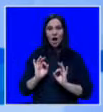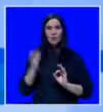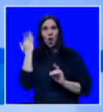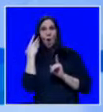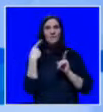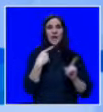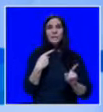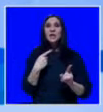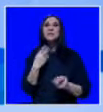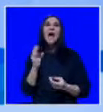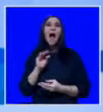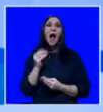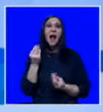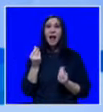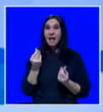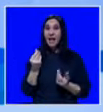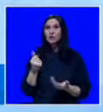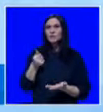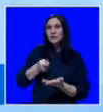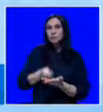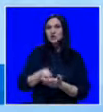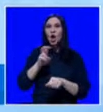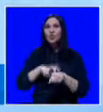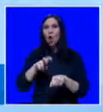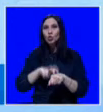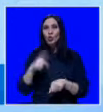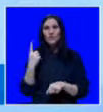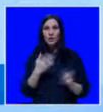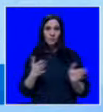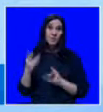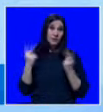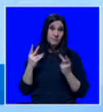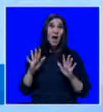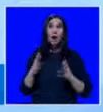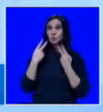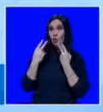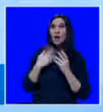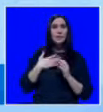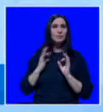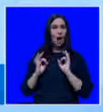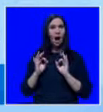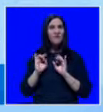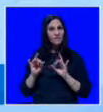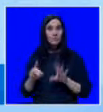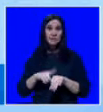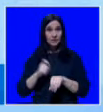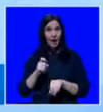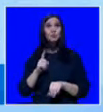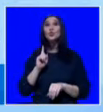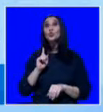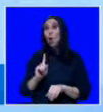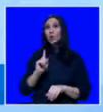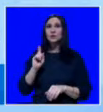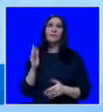за кешови разплащания на Дундуков 1? Е, разбира се, ако се окаже, че има такава информация, да. Но трябва 2. Да е доказана.